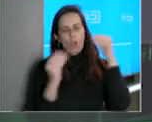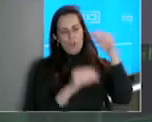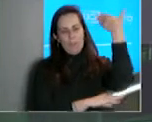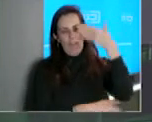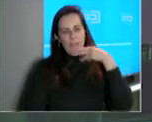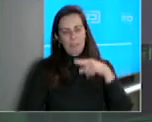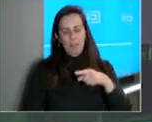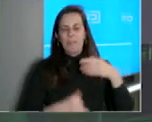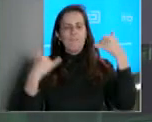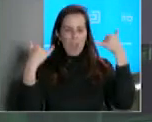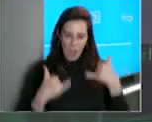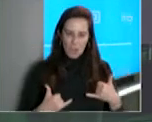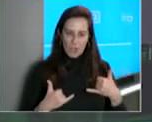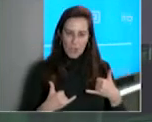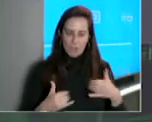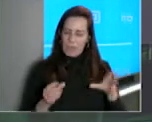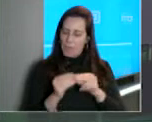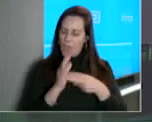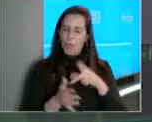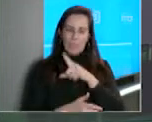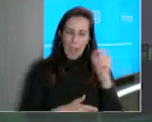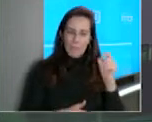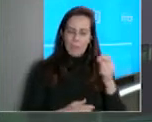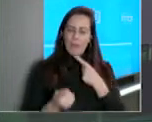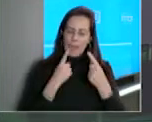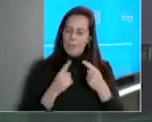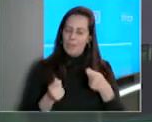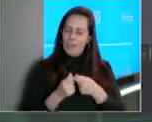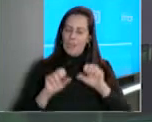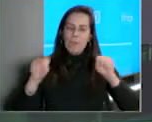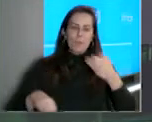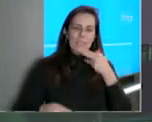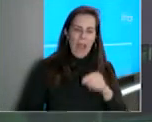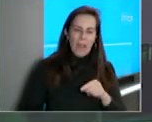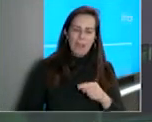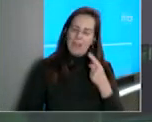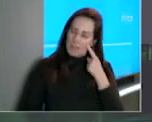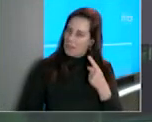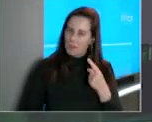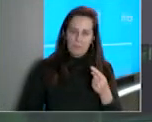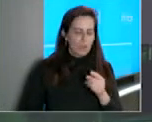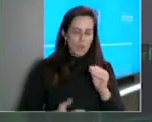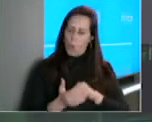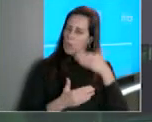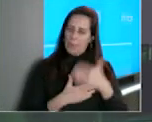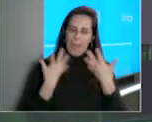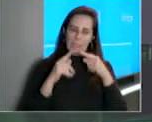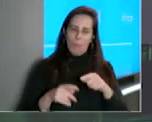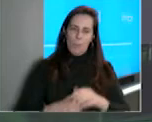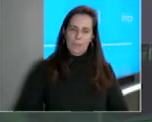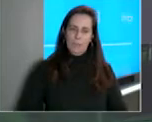ישראל, ובימים אלו, בצל תוכנית המאה והשיח סביב החלת ריבונות, נדמה שלא נאמרה המילה האחרונה.